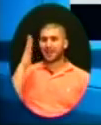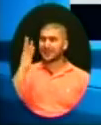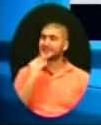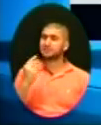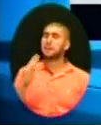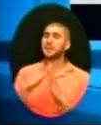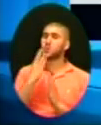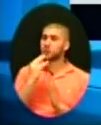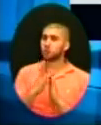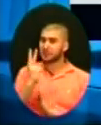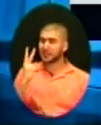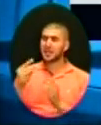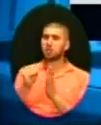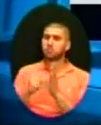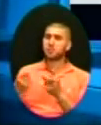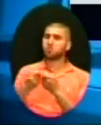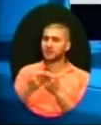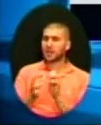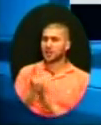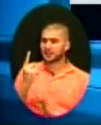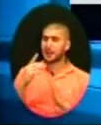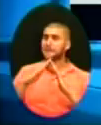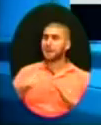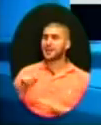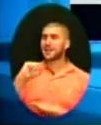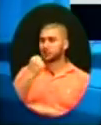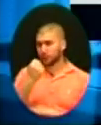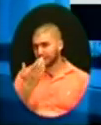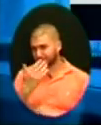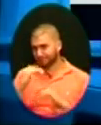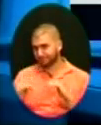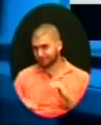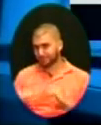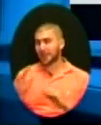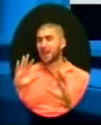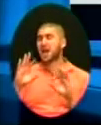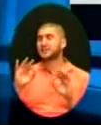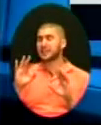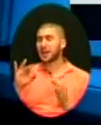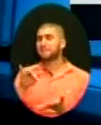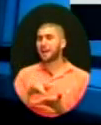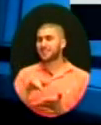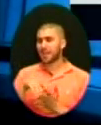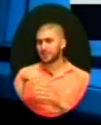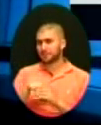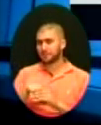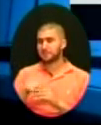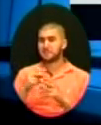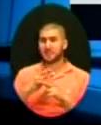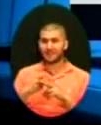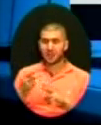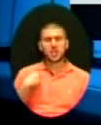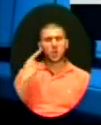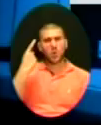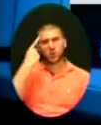12 מנדטים, הרשימה המשותפת 11 מנדטים, המחנה הציוני צריך לומר מקום 50, 10 מנדטים בלבד. אני